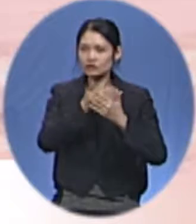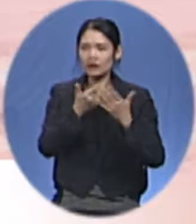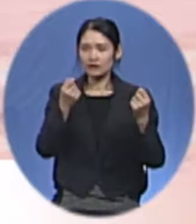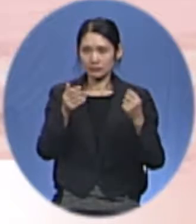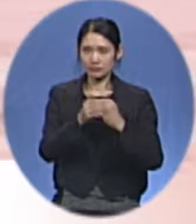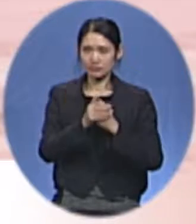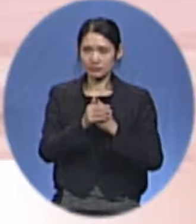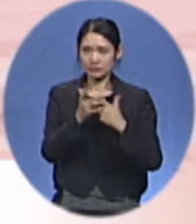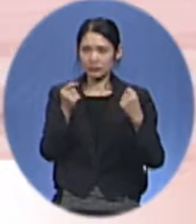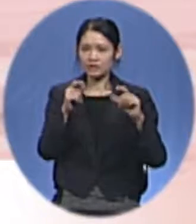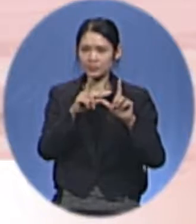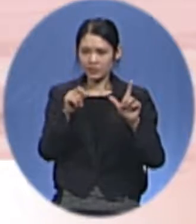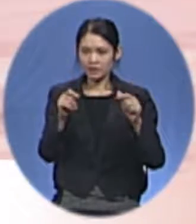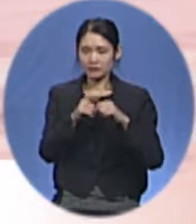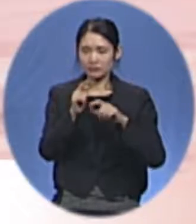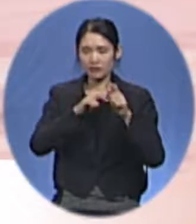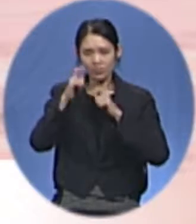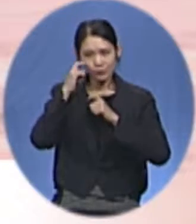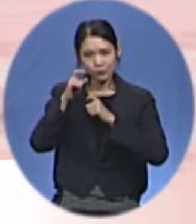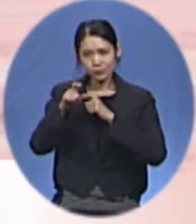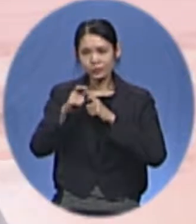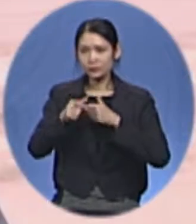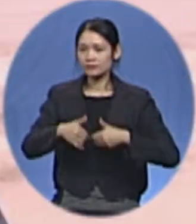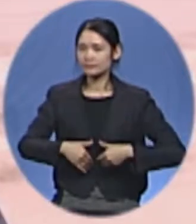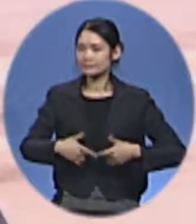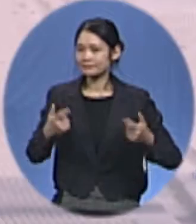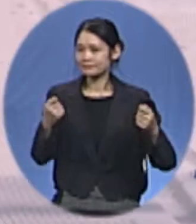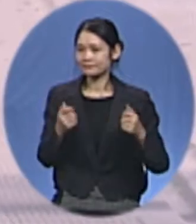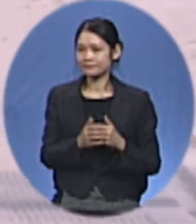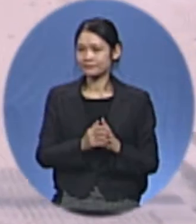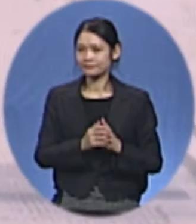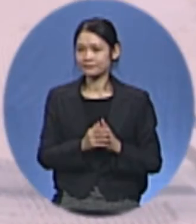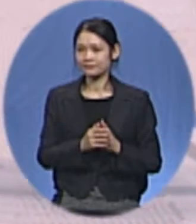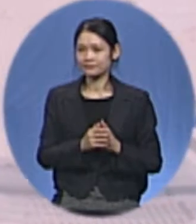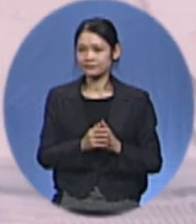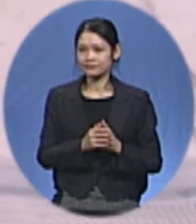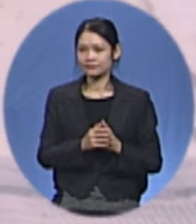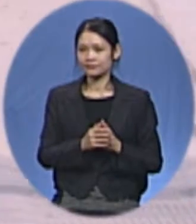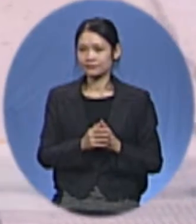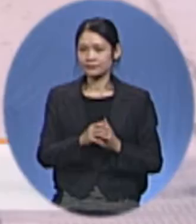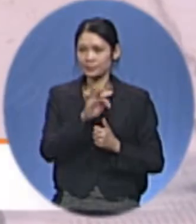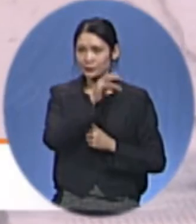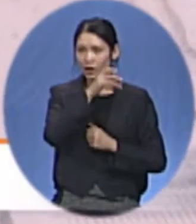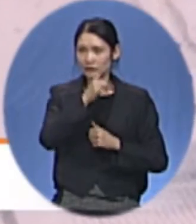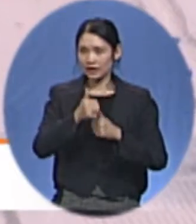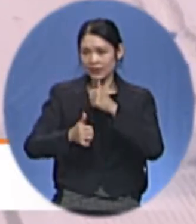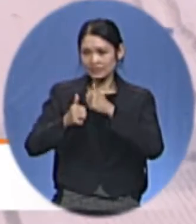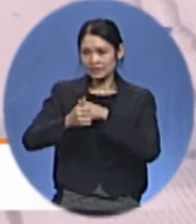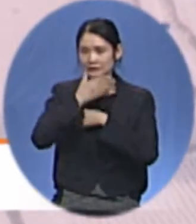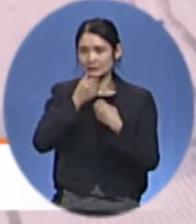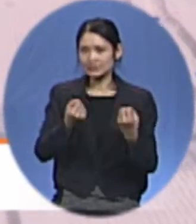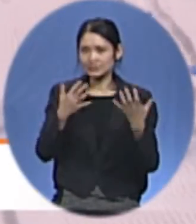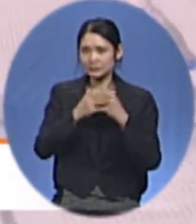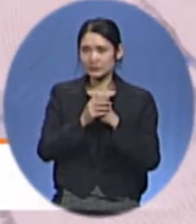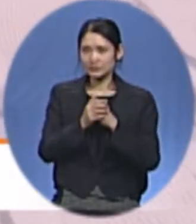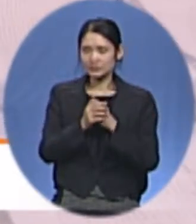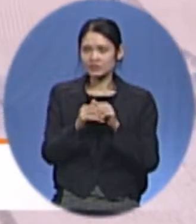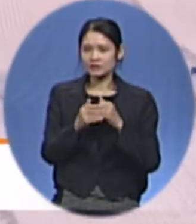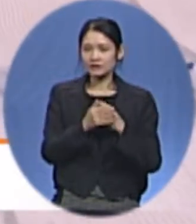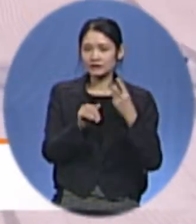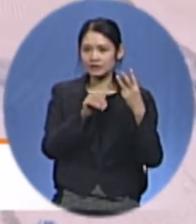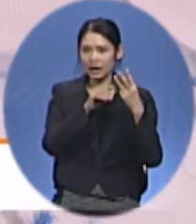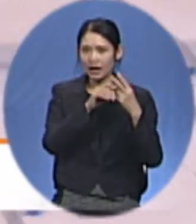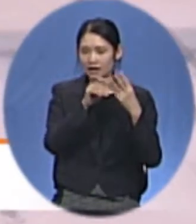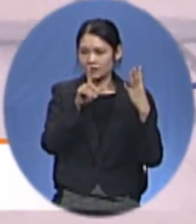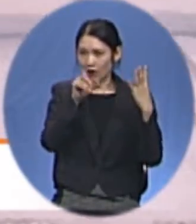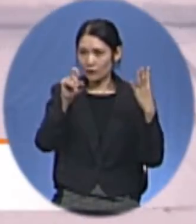그런 부분에서 좀 더 많은 고민을 해볼 겁니다. 예. 한편 평창 테스트 이벤트는 다음 달 11일